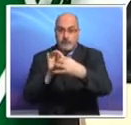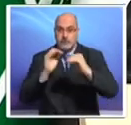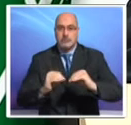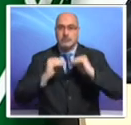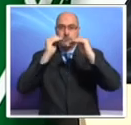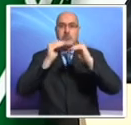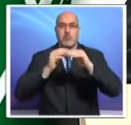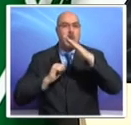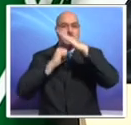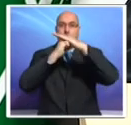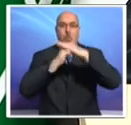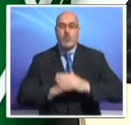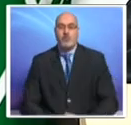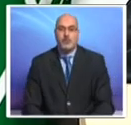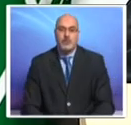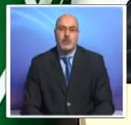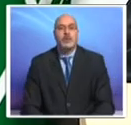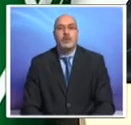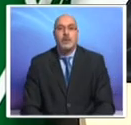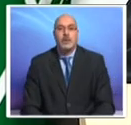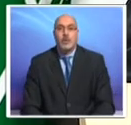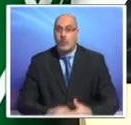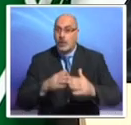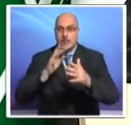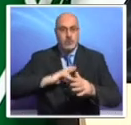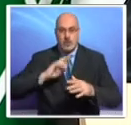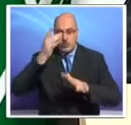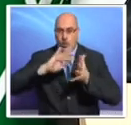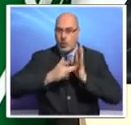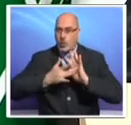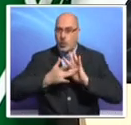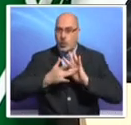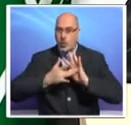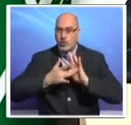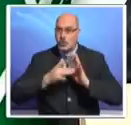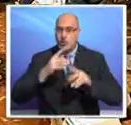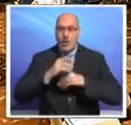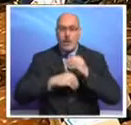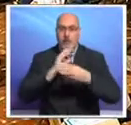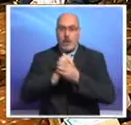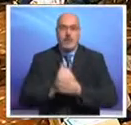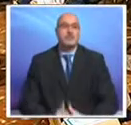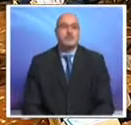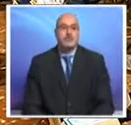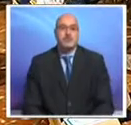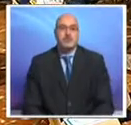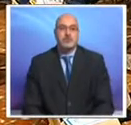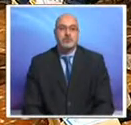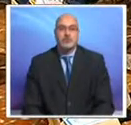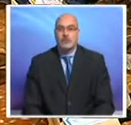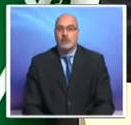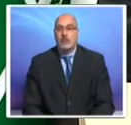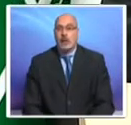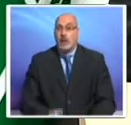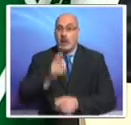الدرجات بما يتيح لنا ضمان أمننا جميعا واستقرار دولنا. إن الحرب